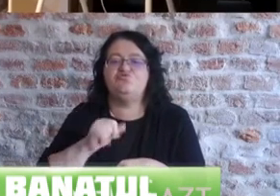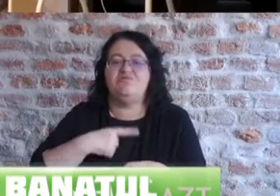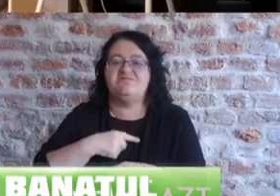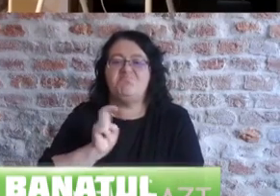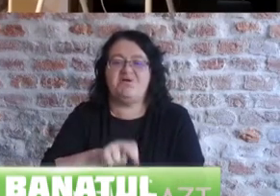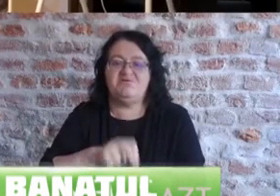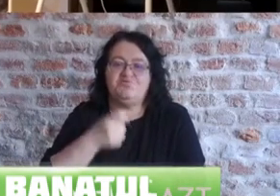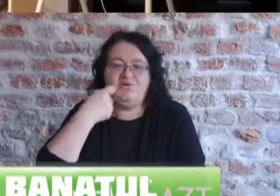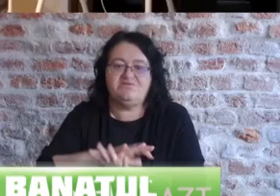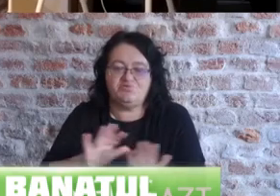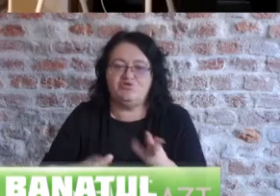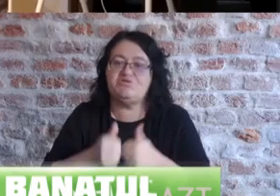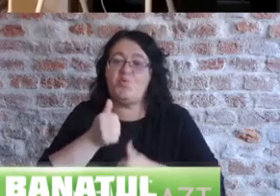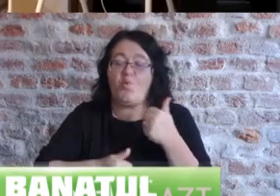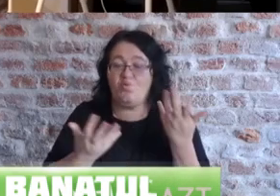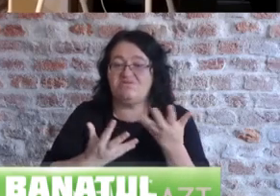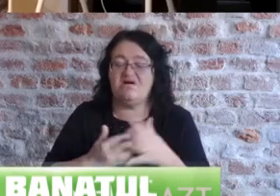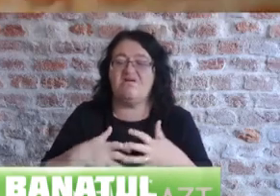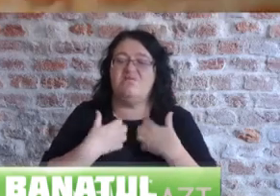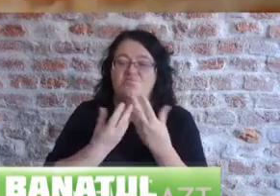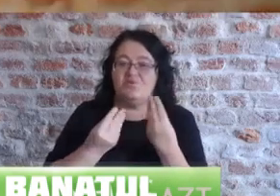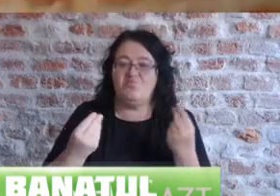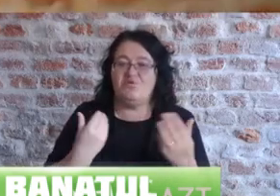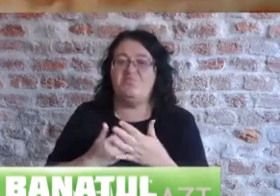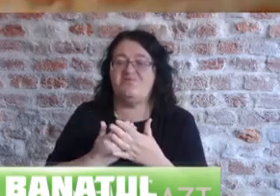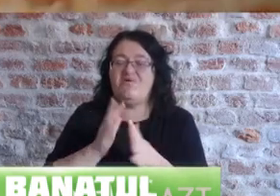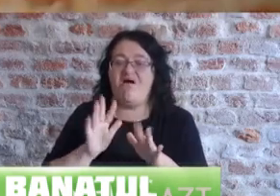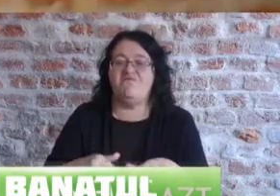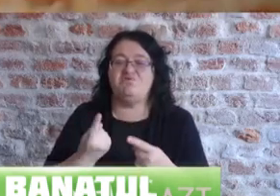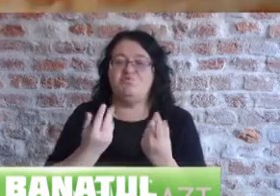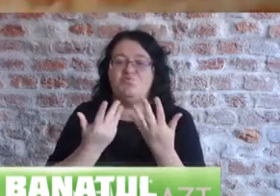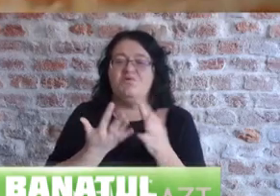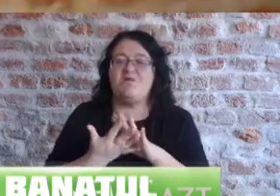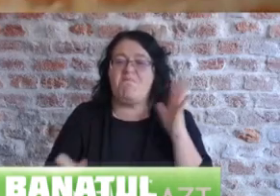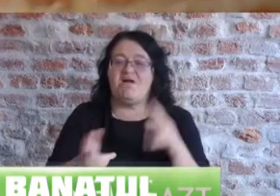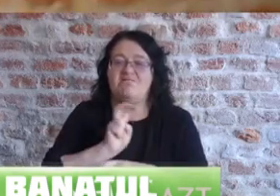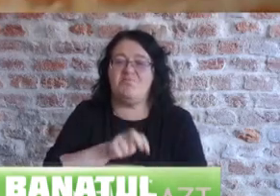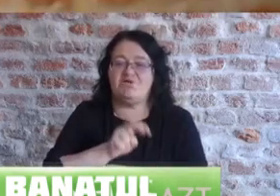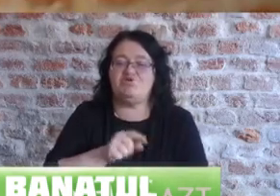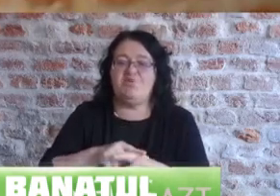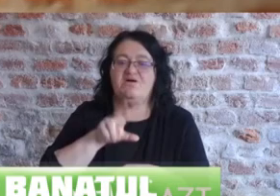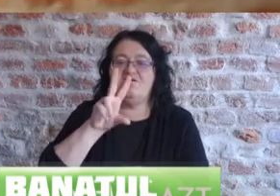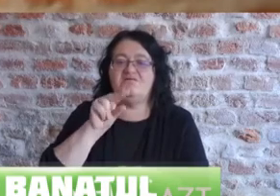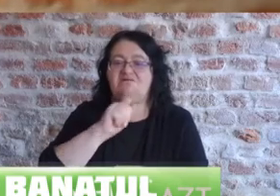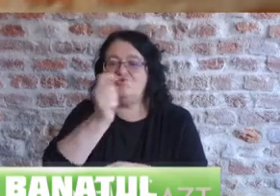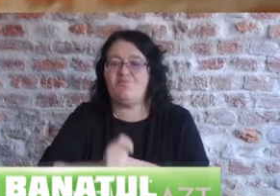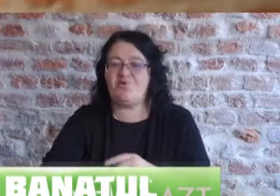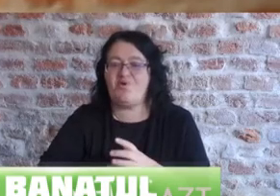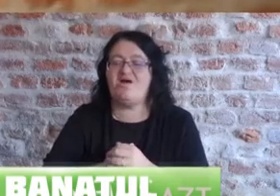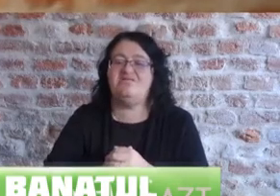participanților. E un concurs care ne bucură foarte mult pentru că a avut și un număr mare de participanți, 30 de